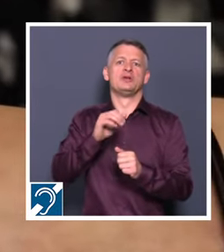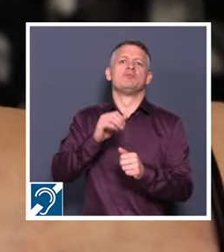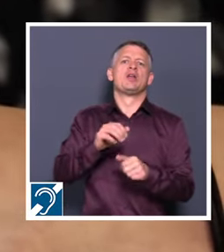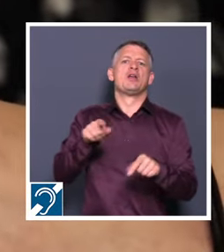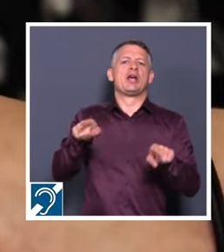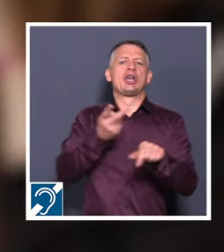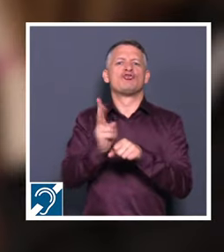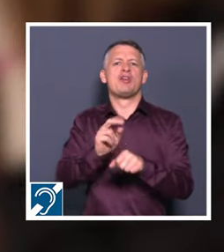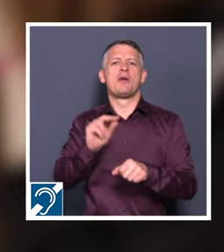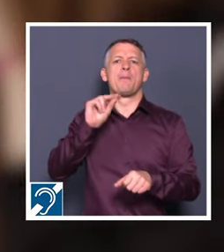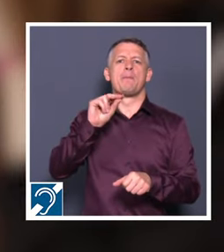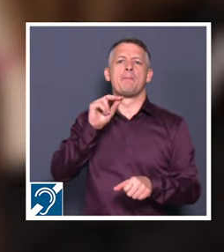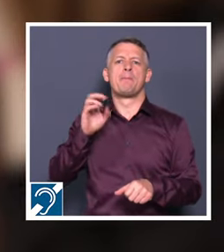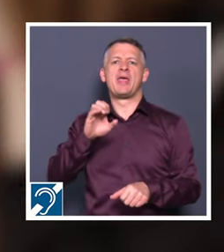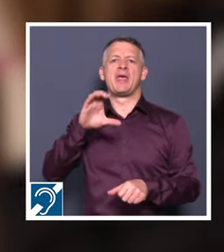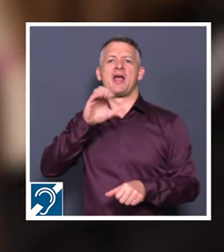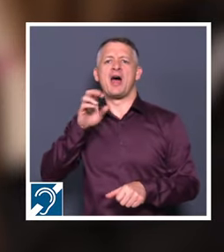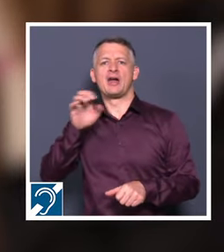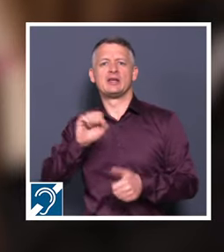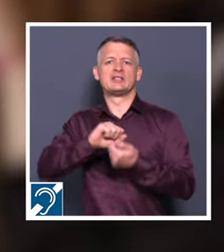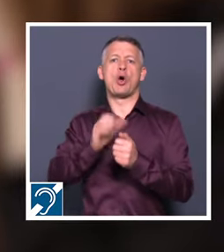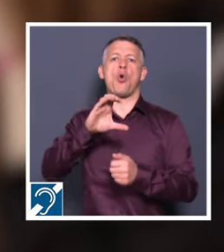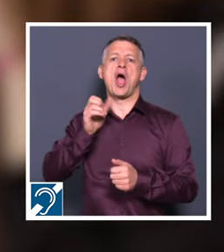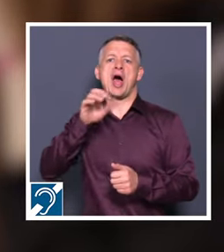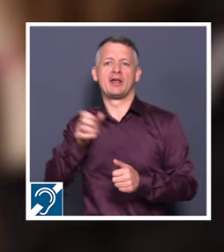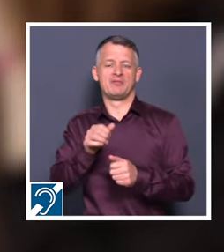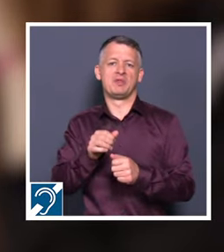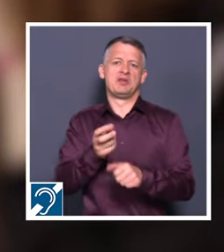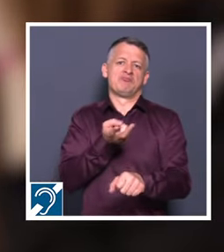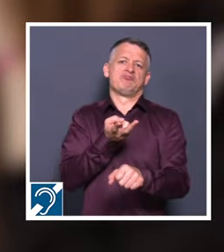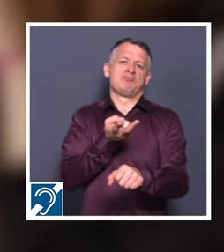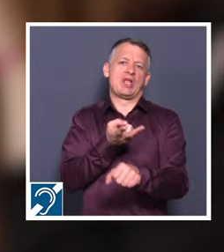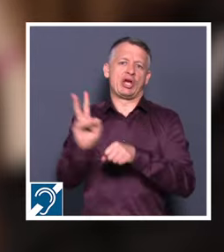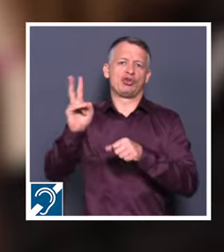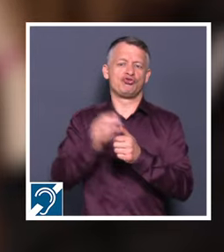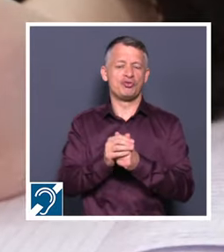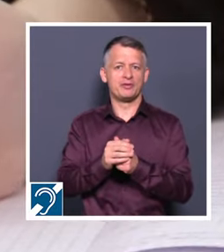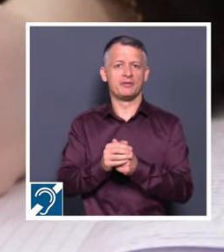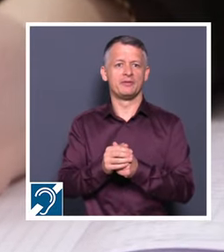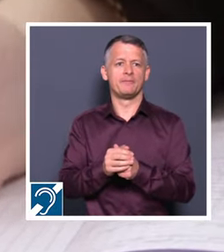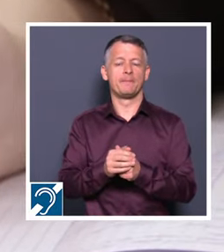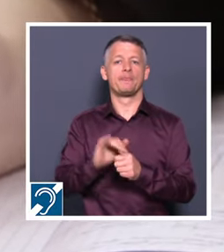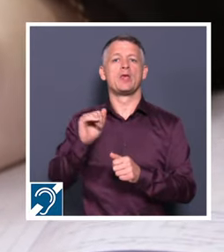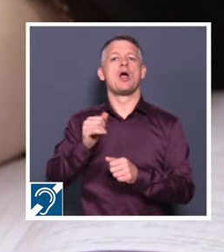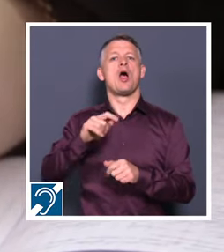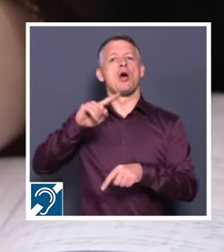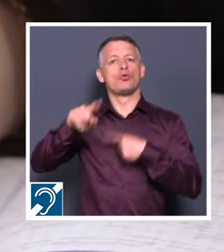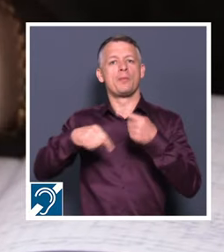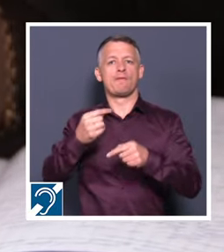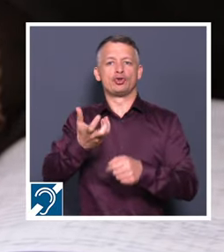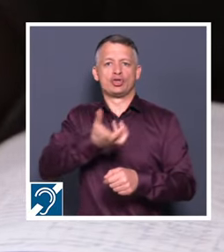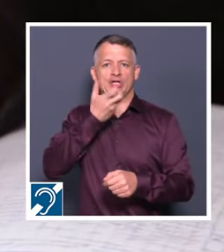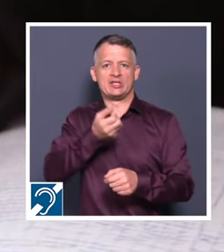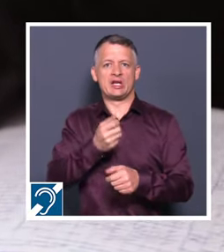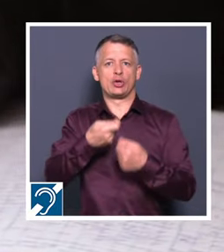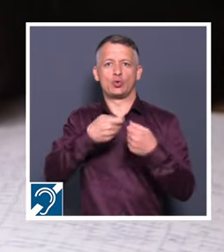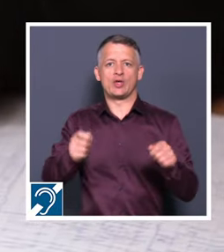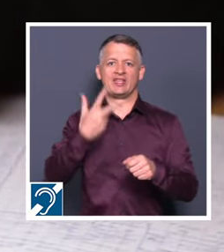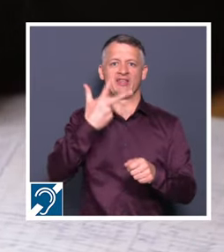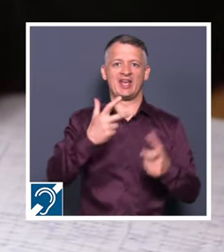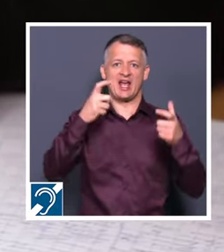în fiecare oră, vroiam în loc de voiam. Și-a urmat o serie de ședințe cu părinții la toate cele 3 clase.